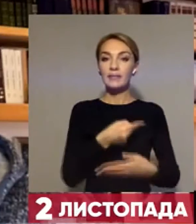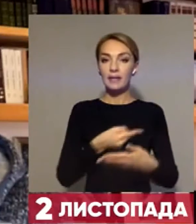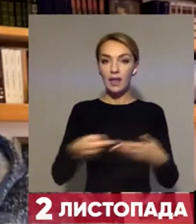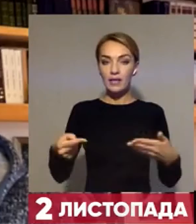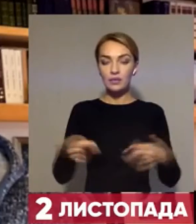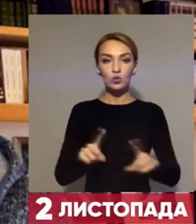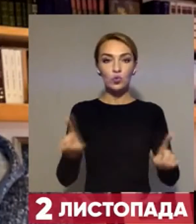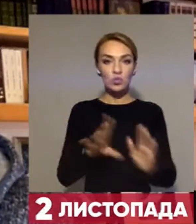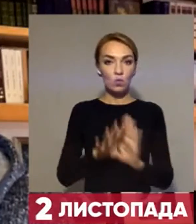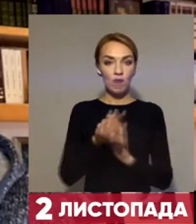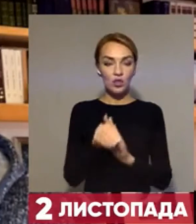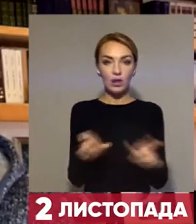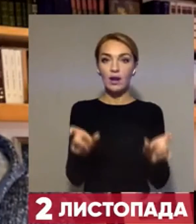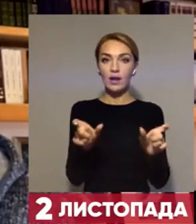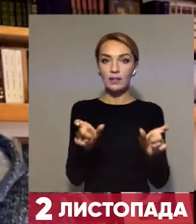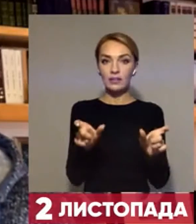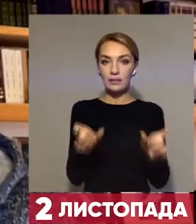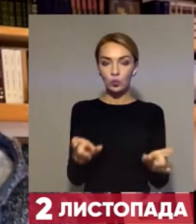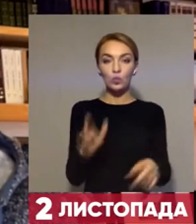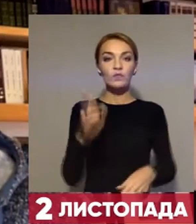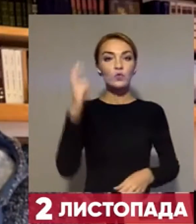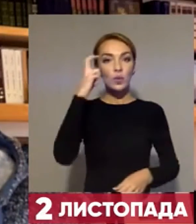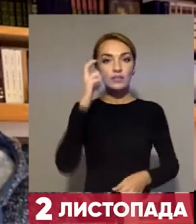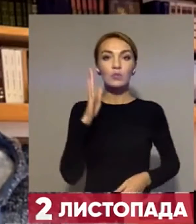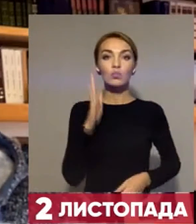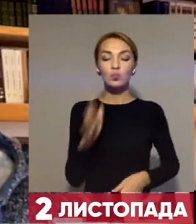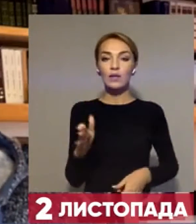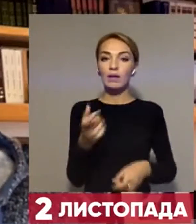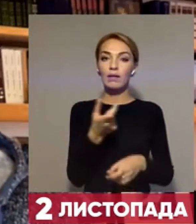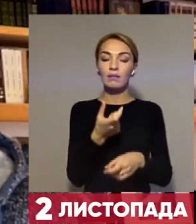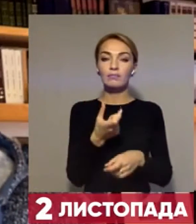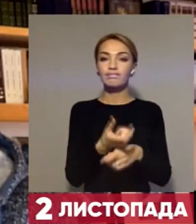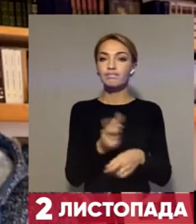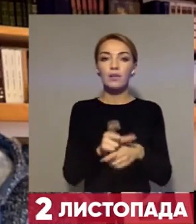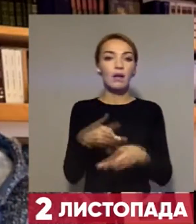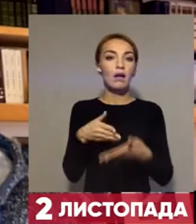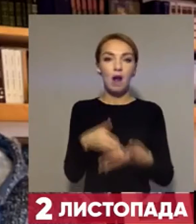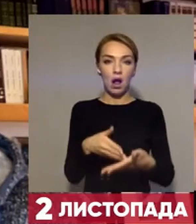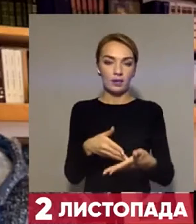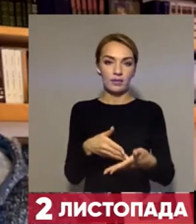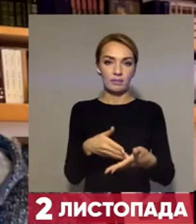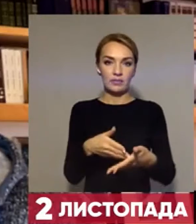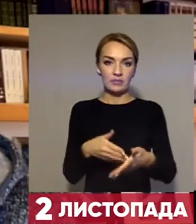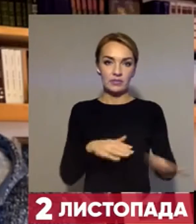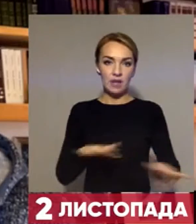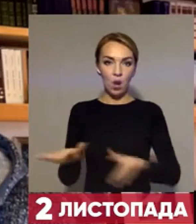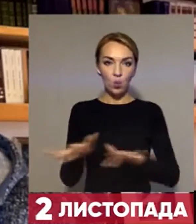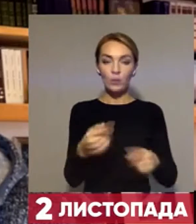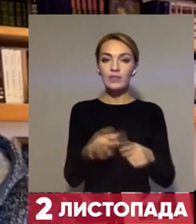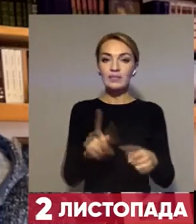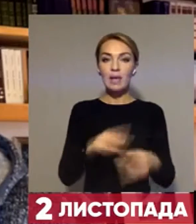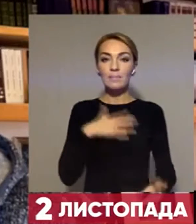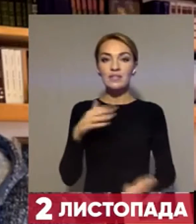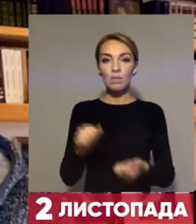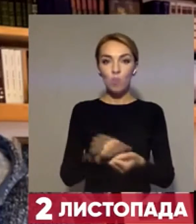Запровадження карантину в столиці буде вже крайнім заходом. Це принципова позиція міської